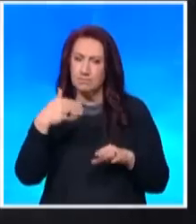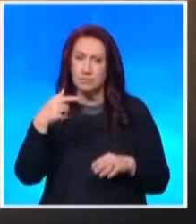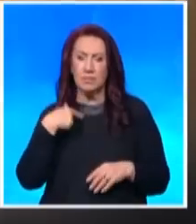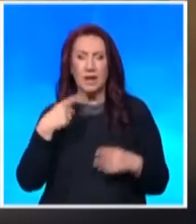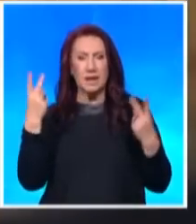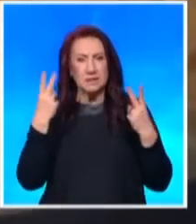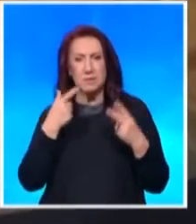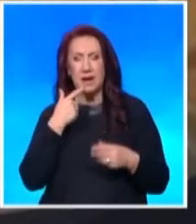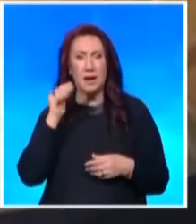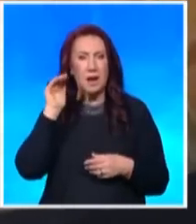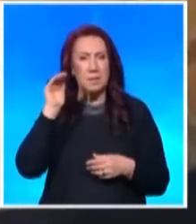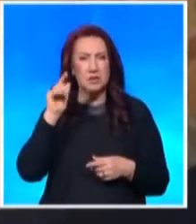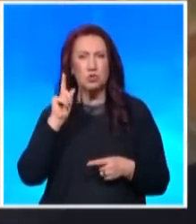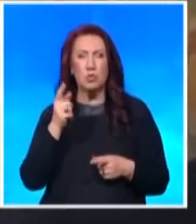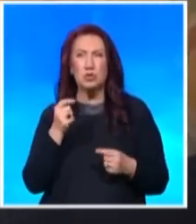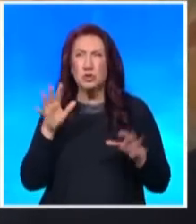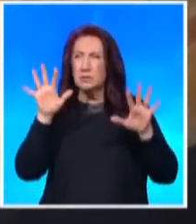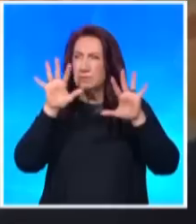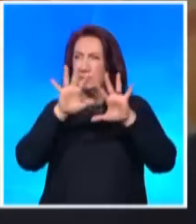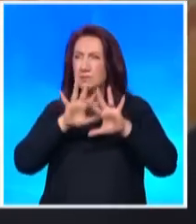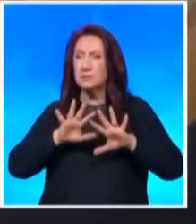бъдещето може да бъде много призрачно.